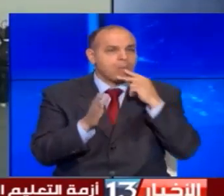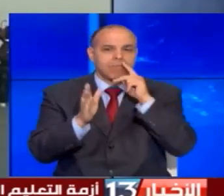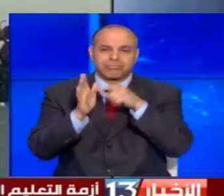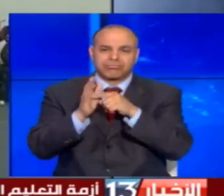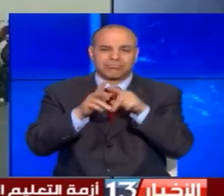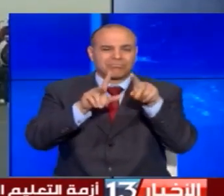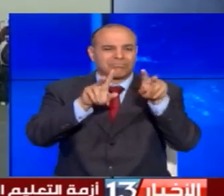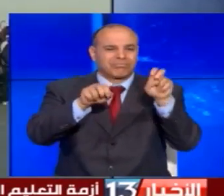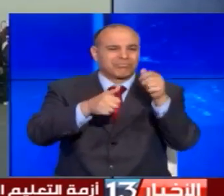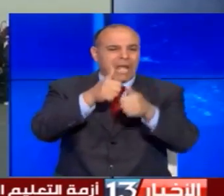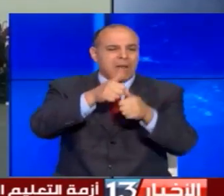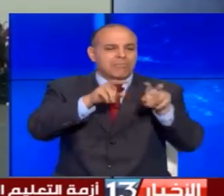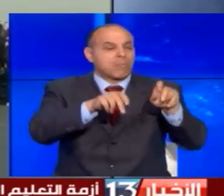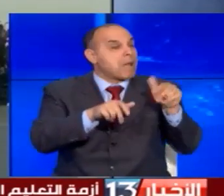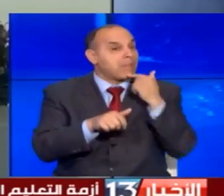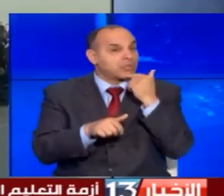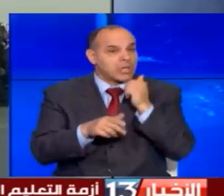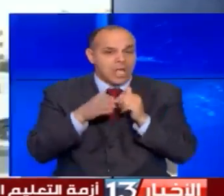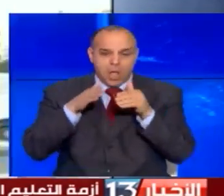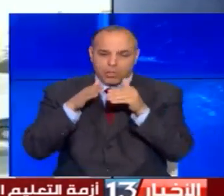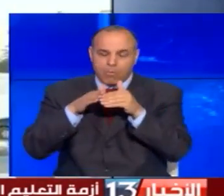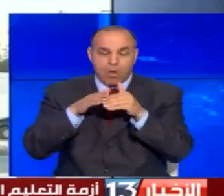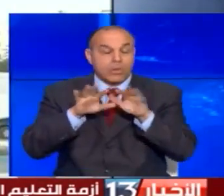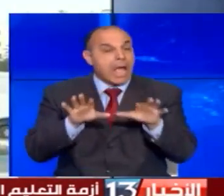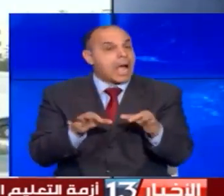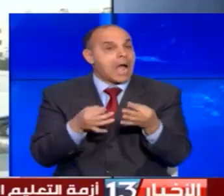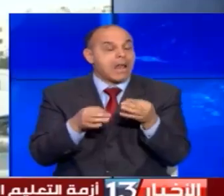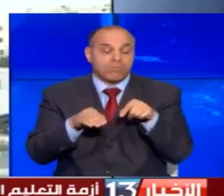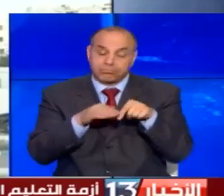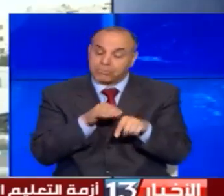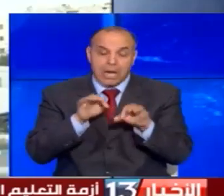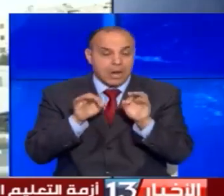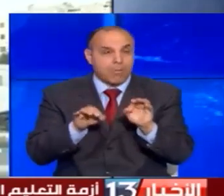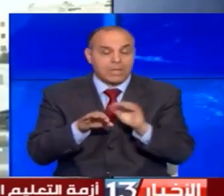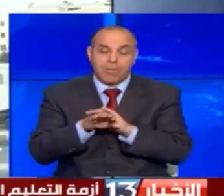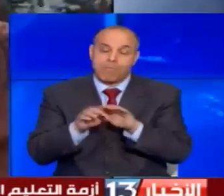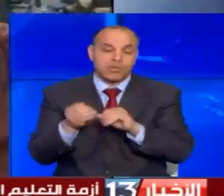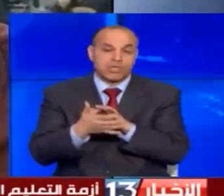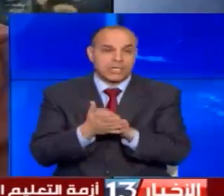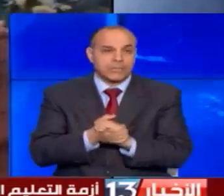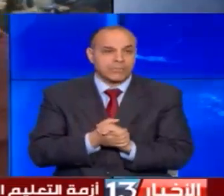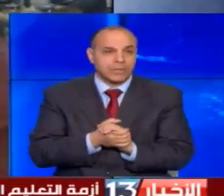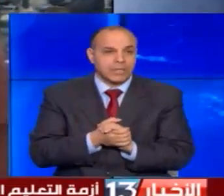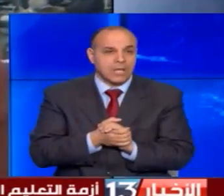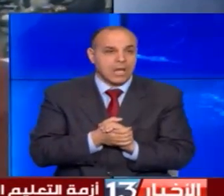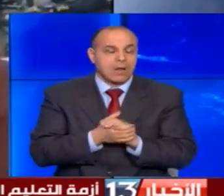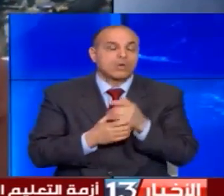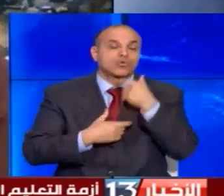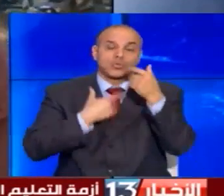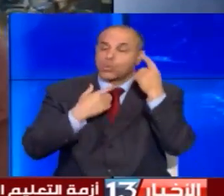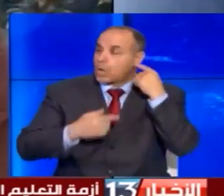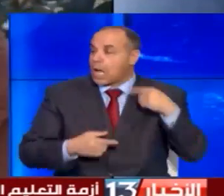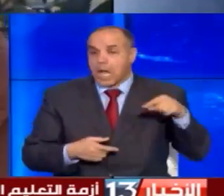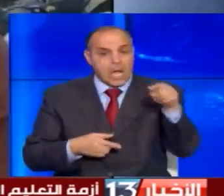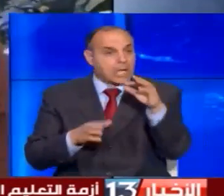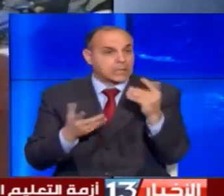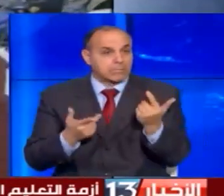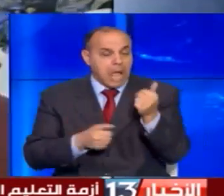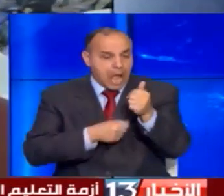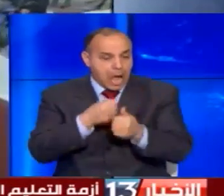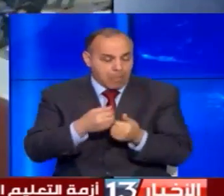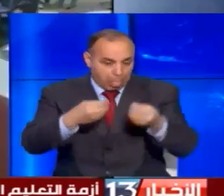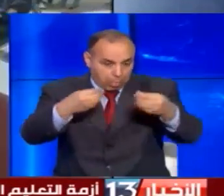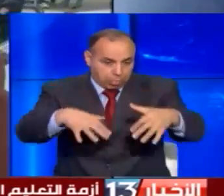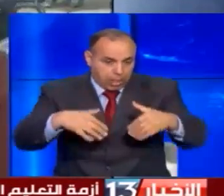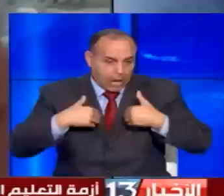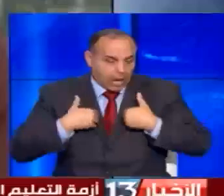مقاطعة الامتحانات، وطالبوا بإيجاد حل جذري لهذه الأزمة. خرجنا مش نوصل صوتنا، عام مش يمشي خسارة